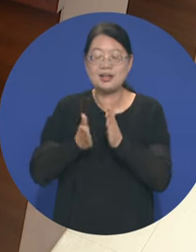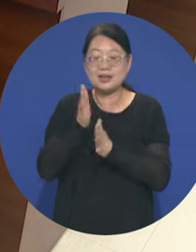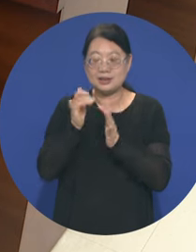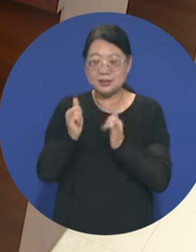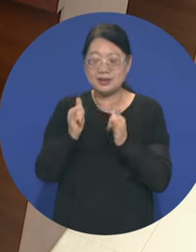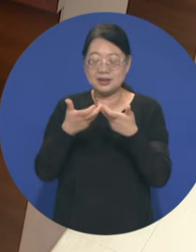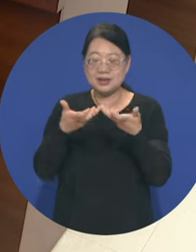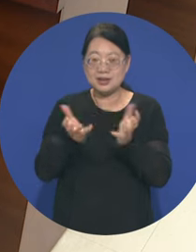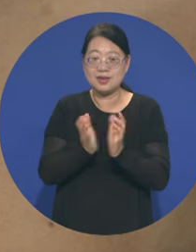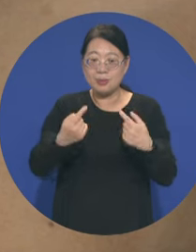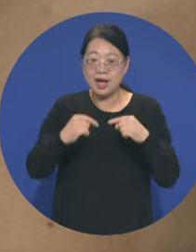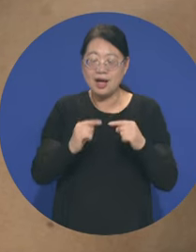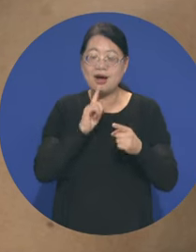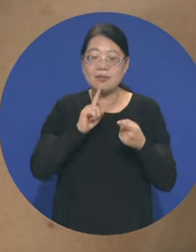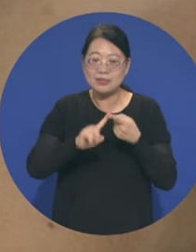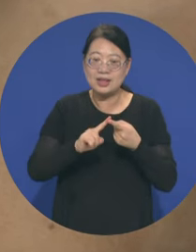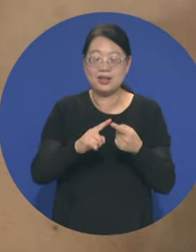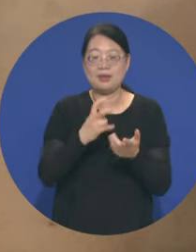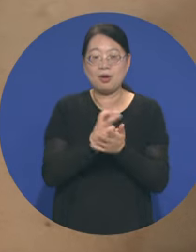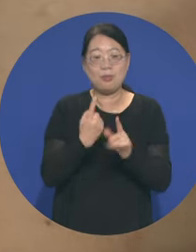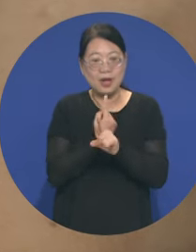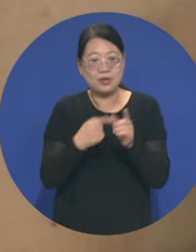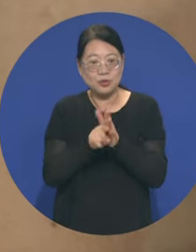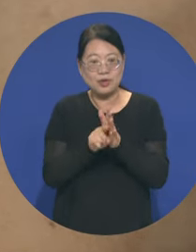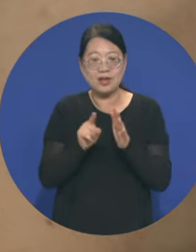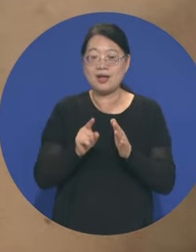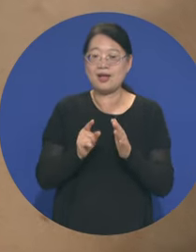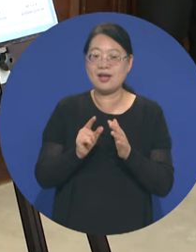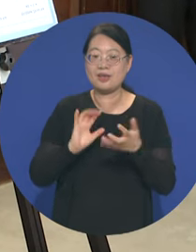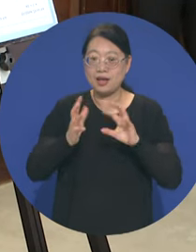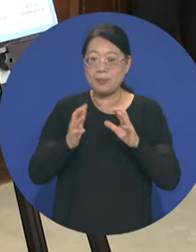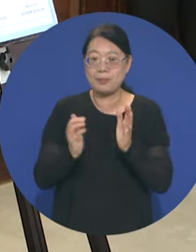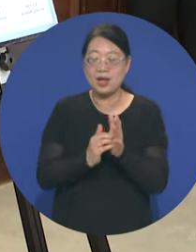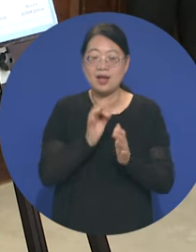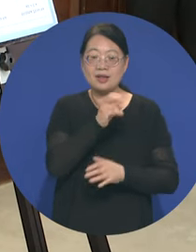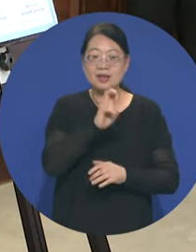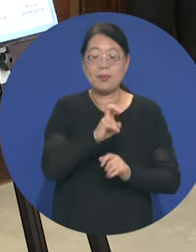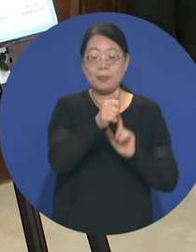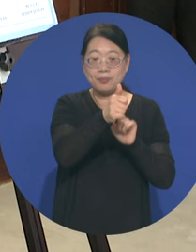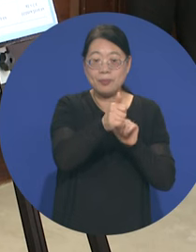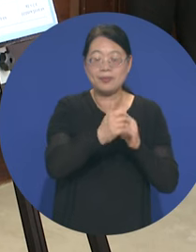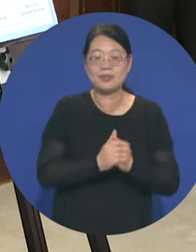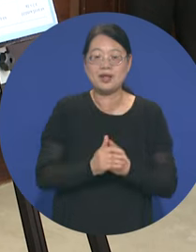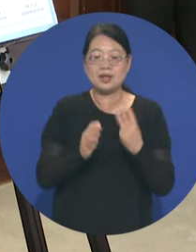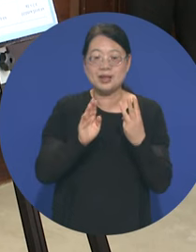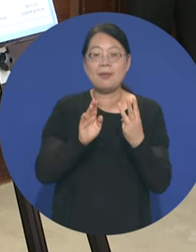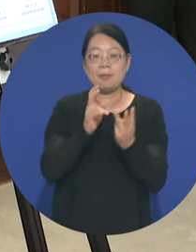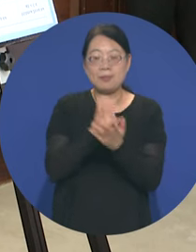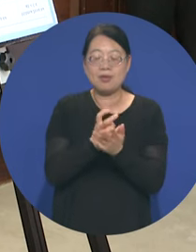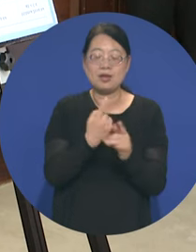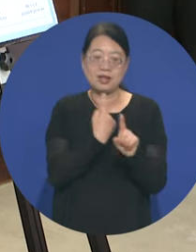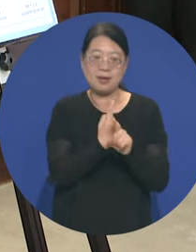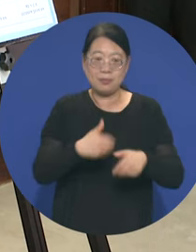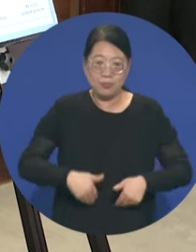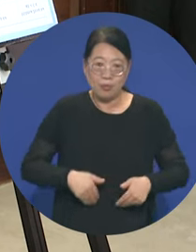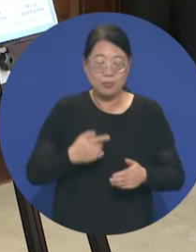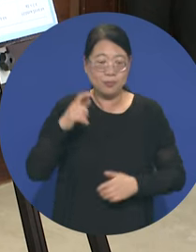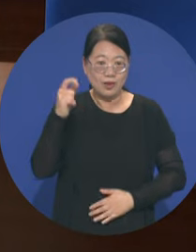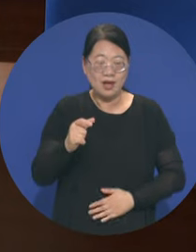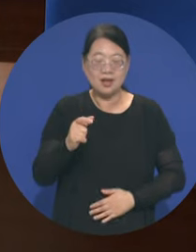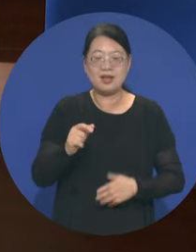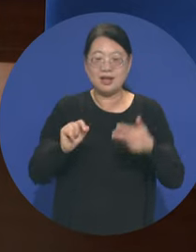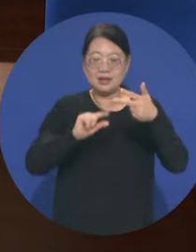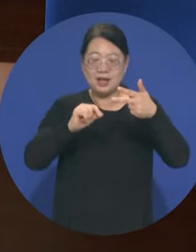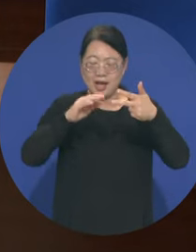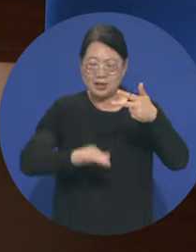참석해 합리적 제도개선을 위해 한목소리 를 냈습니다 특히 염태영 의원은 산법 개정의 필요성을 강조하며 올